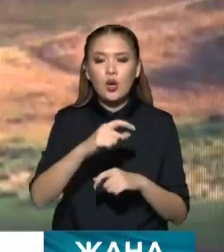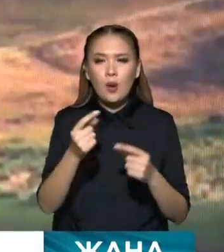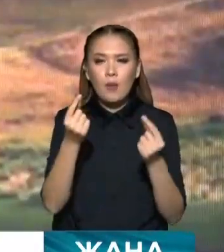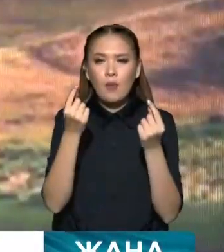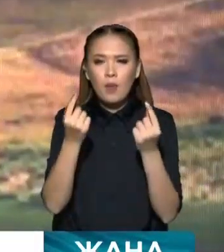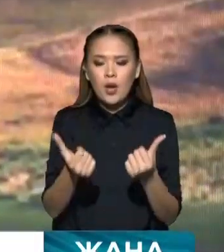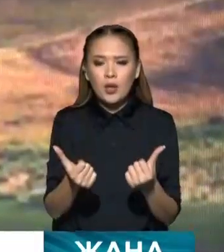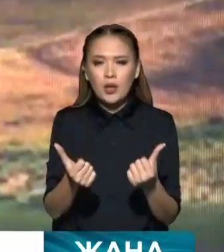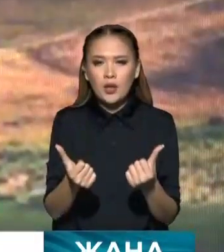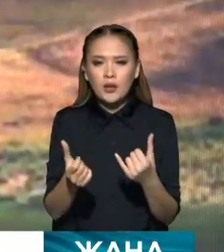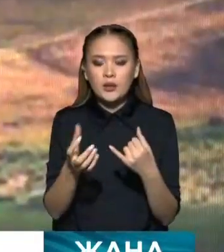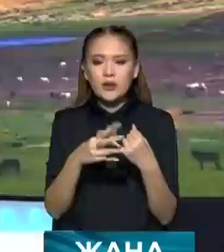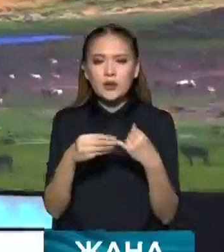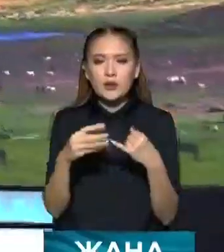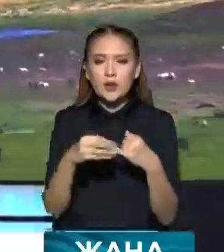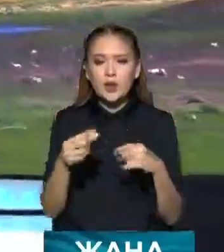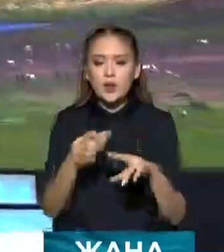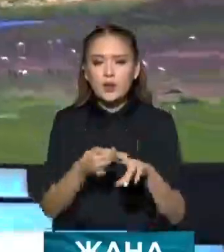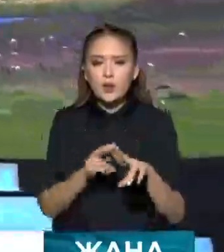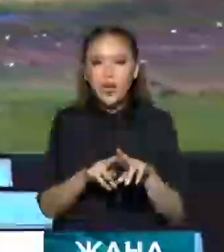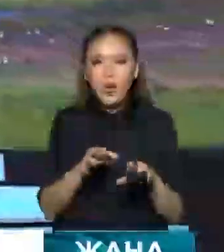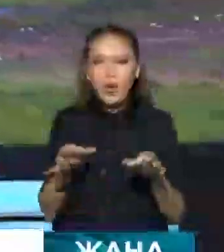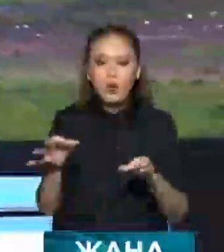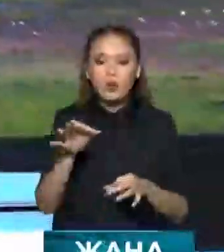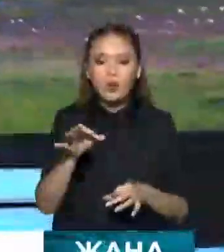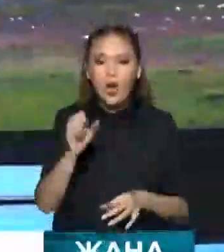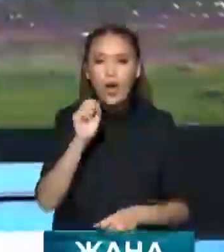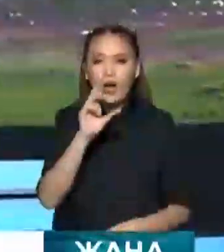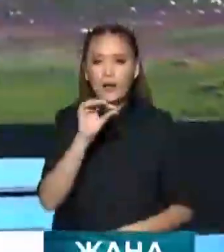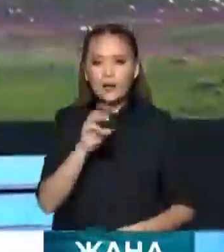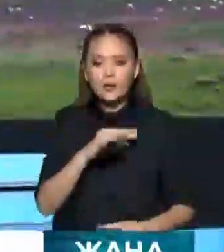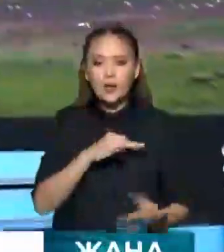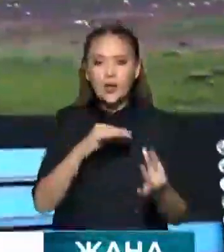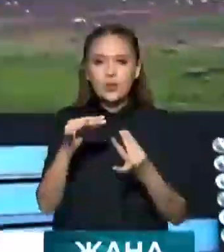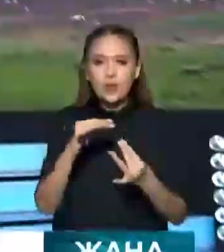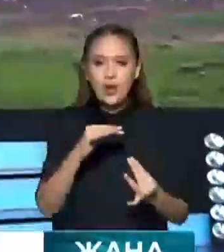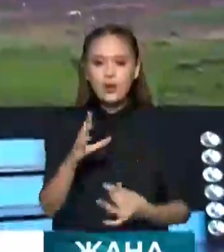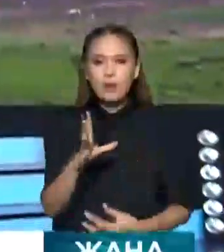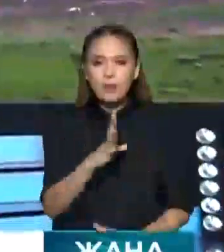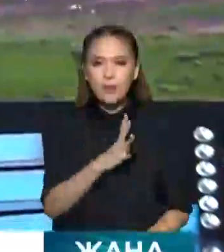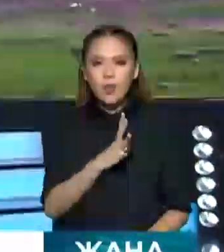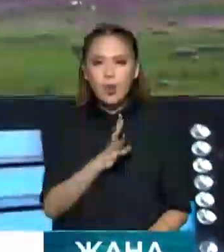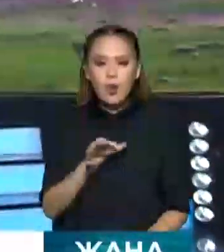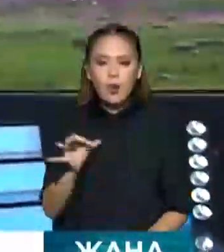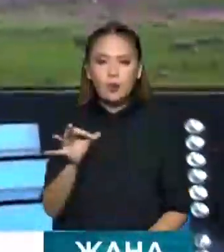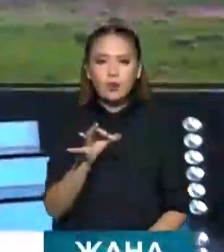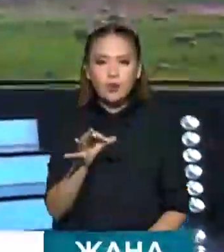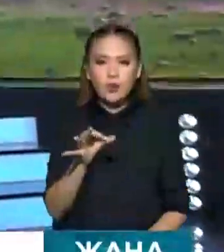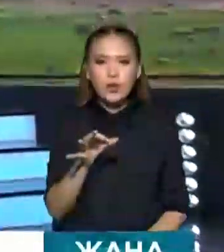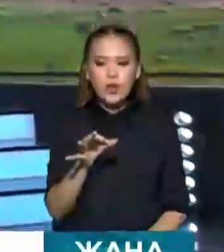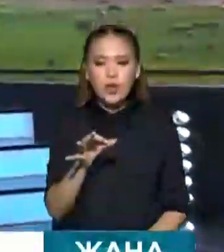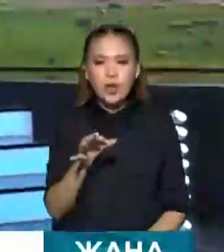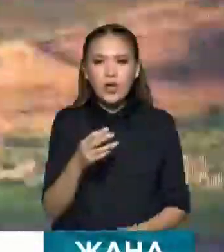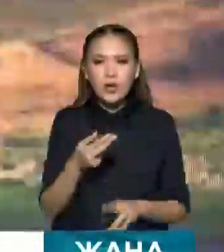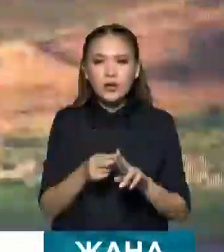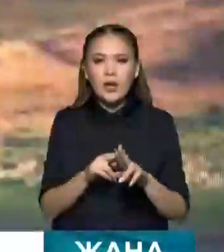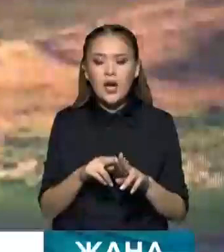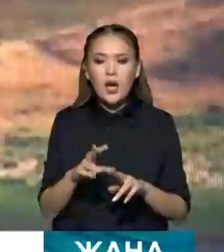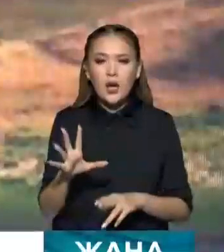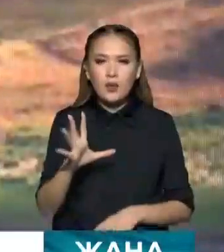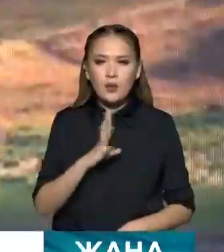Бұл мәселемен облыстық әкімшілікте, сонымен бірге Аманат партиясының облыстық филиалында мынау жүйелі түрде айналысып